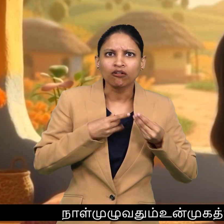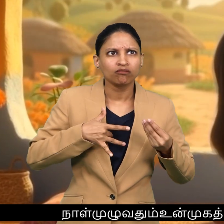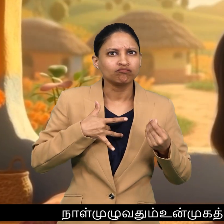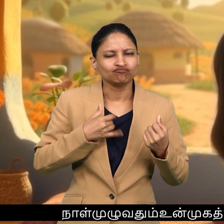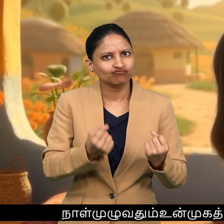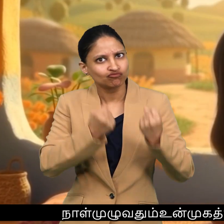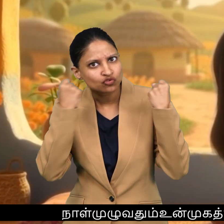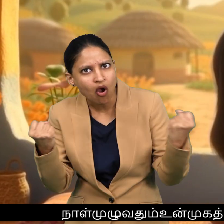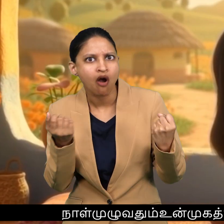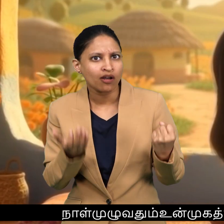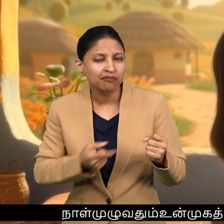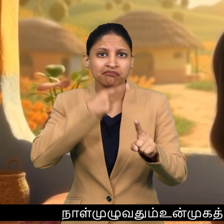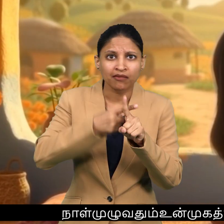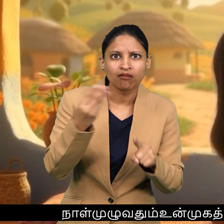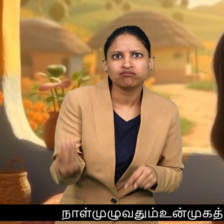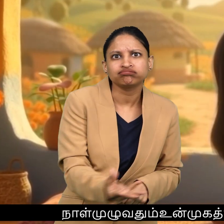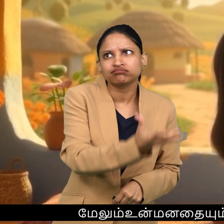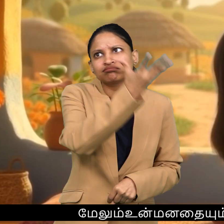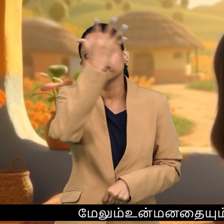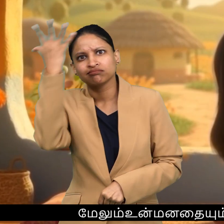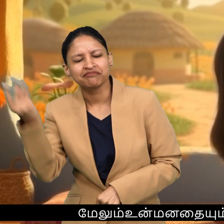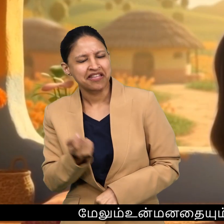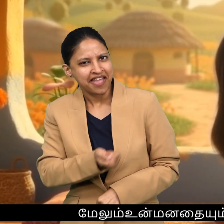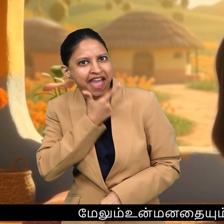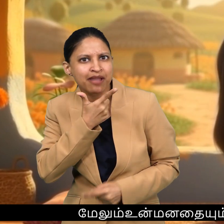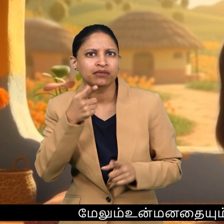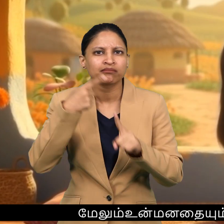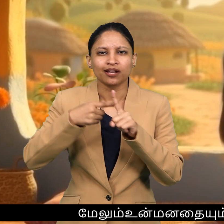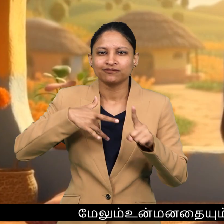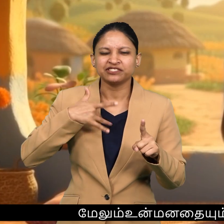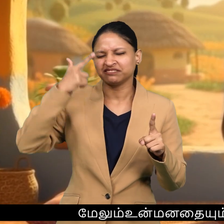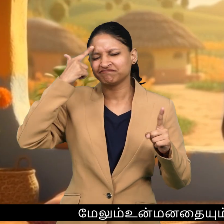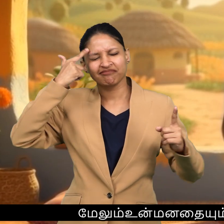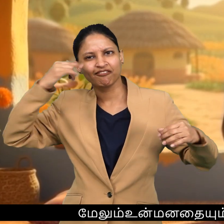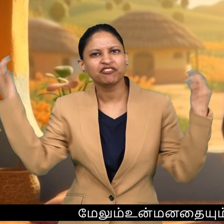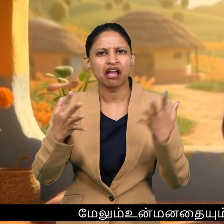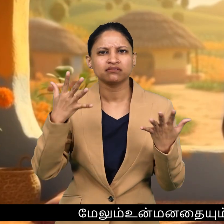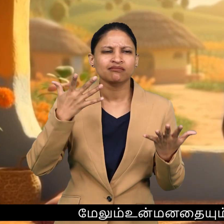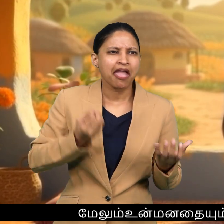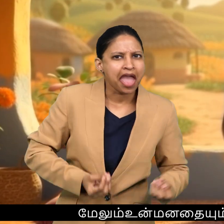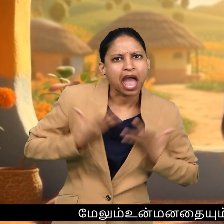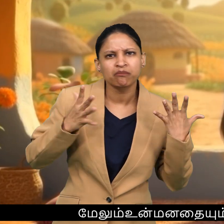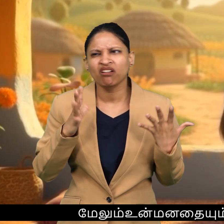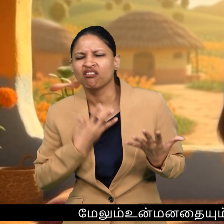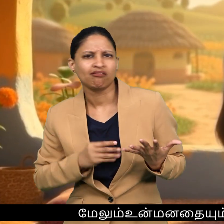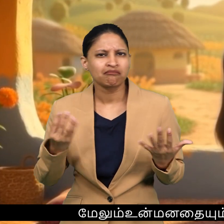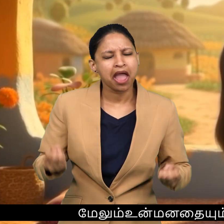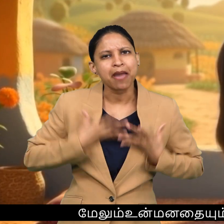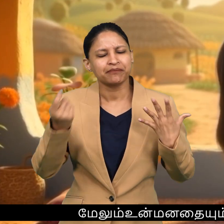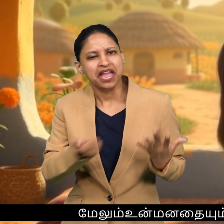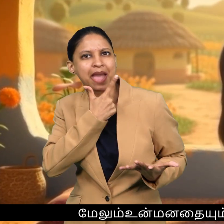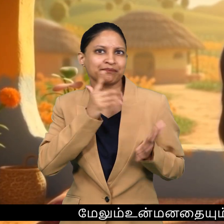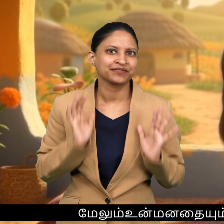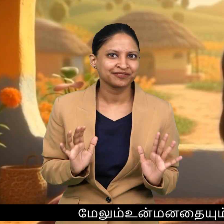பலப்படுத்துகிறது. நாள் முழுவதும் உன் முகத்தில் புன்னகையை வைத்திருக்கும். மேலும் உன் மனதையும் மகிழ்ச்சியாக